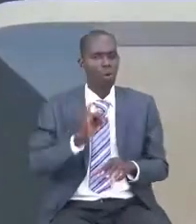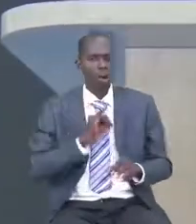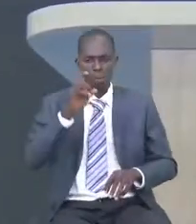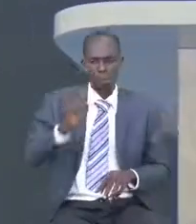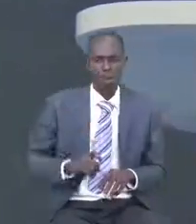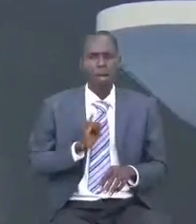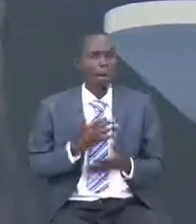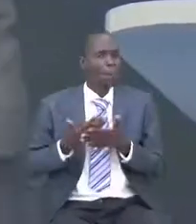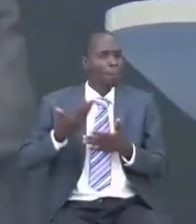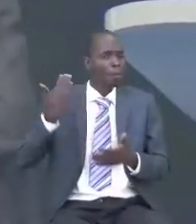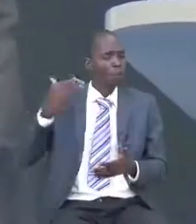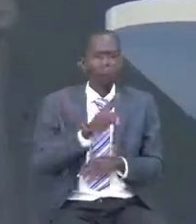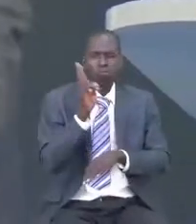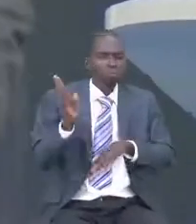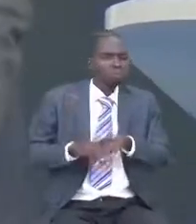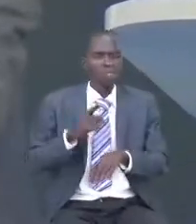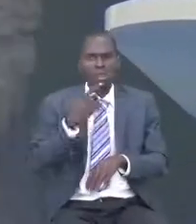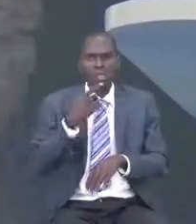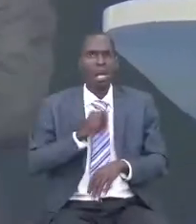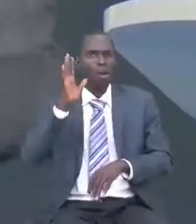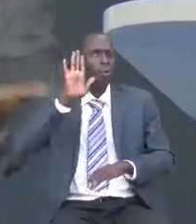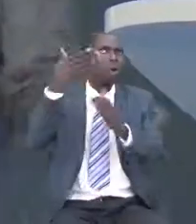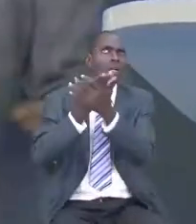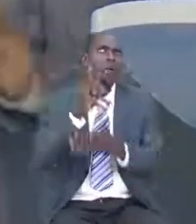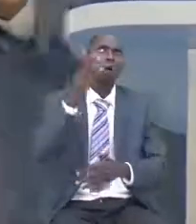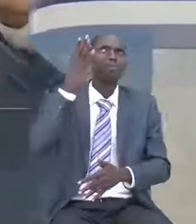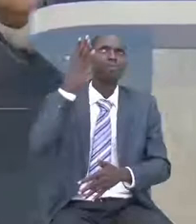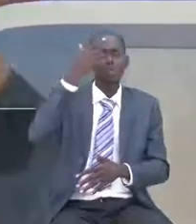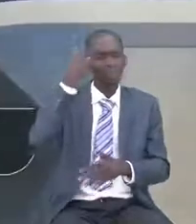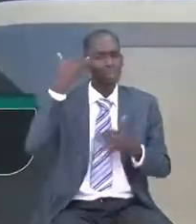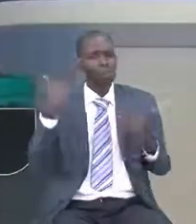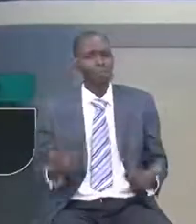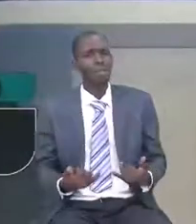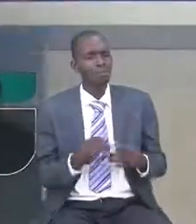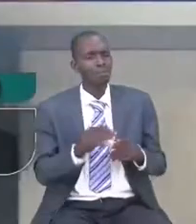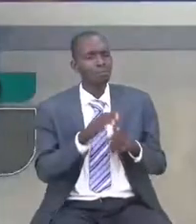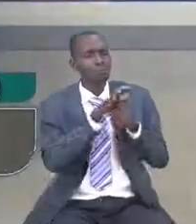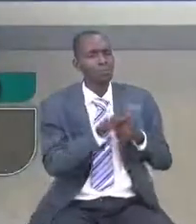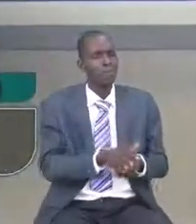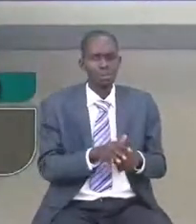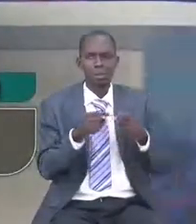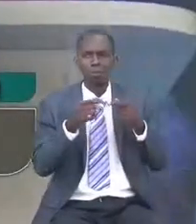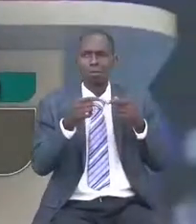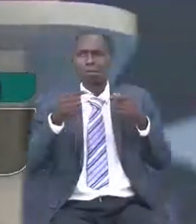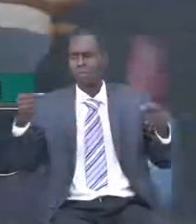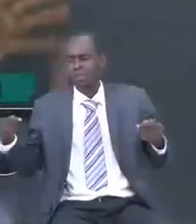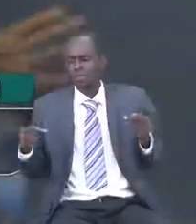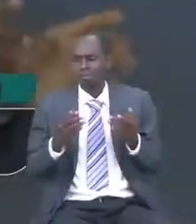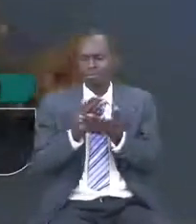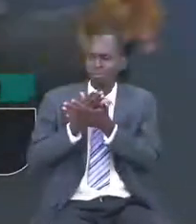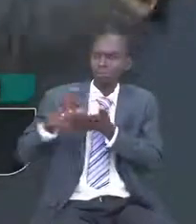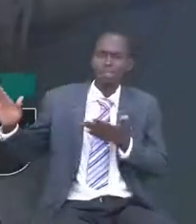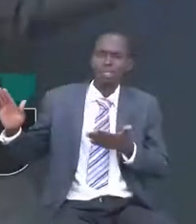je disais, je vais atteindre là-bas maintenant, avec toutes les oppositions, il n'y a plus d'encouragement. J'ai